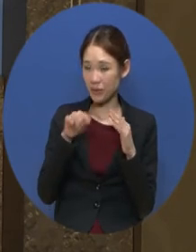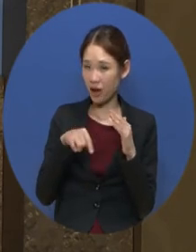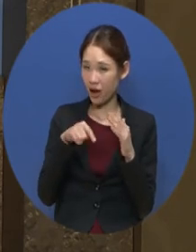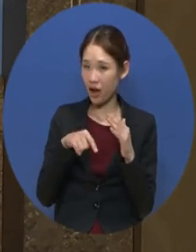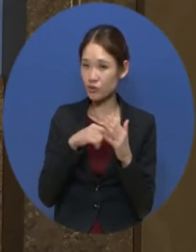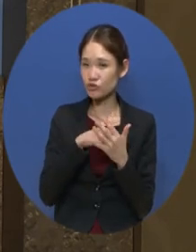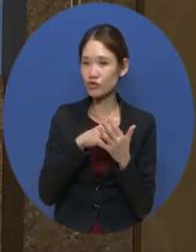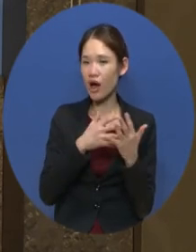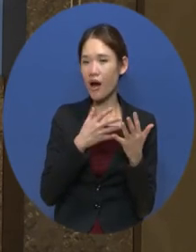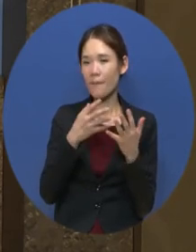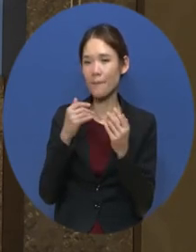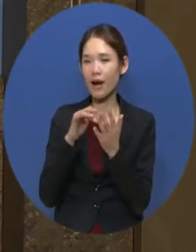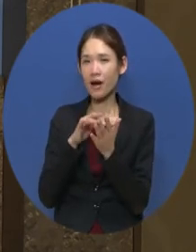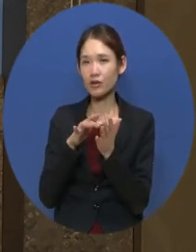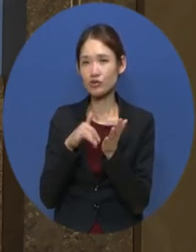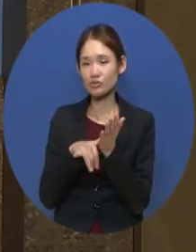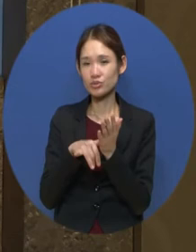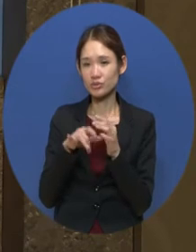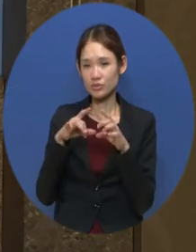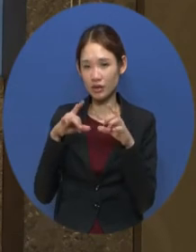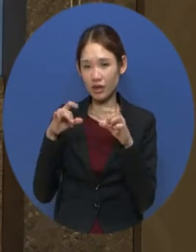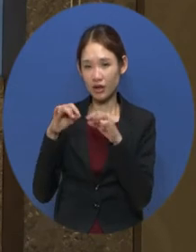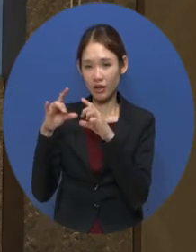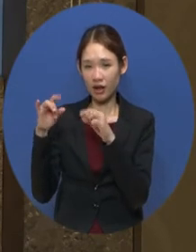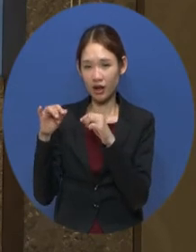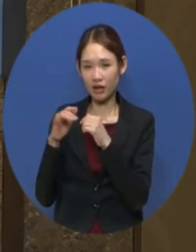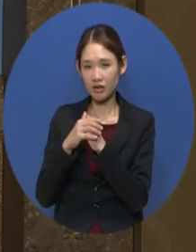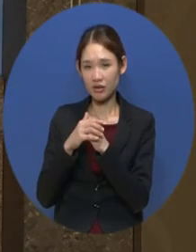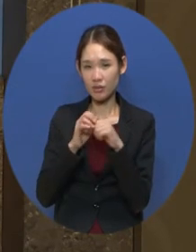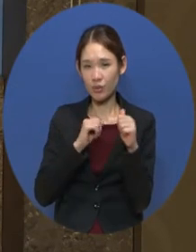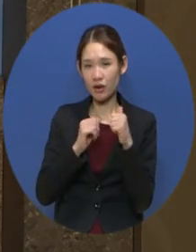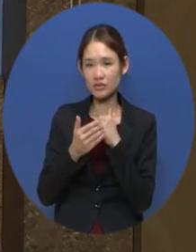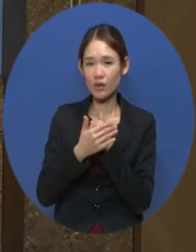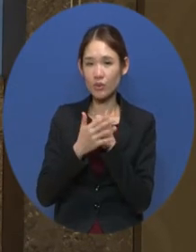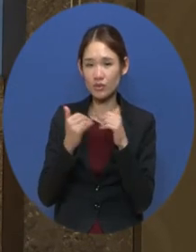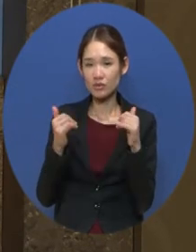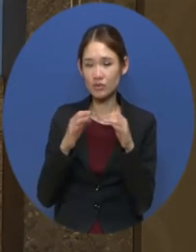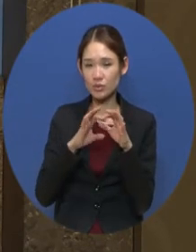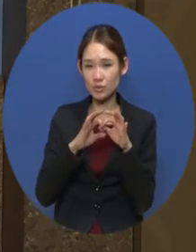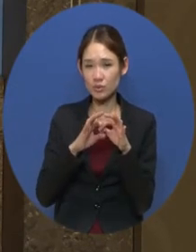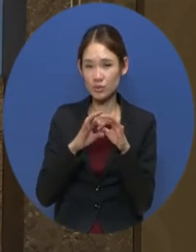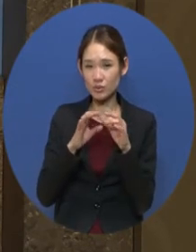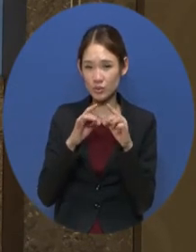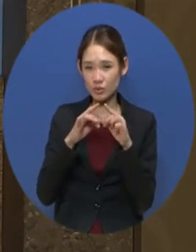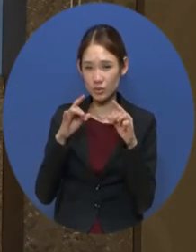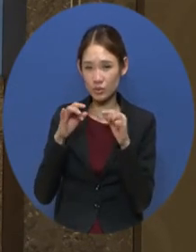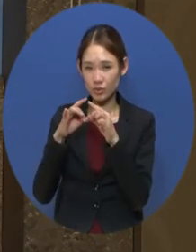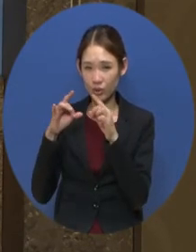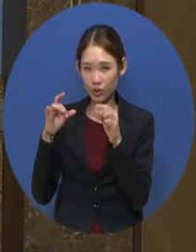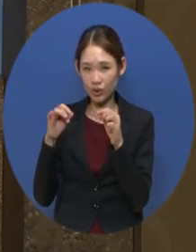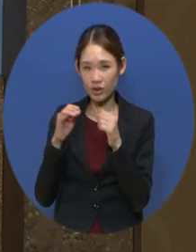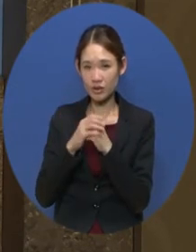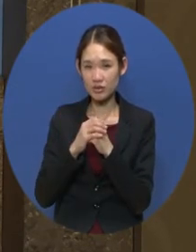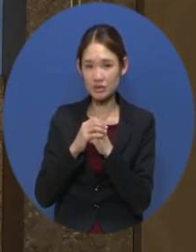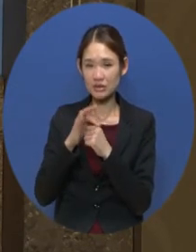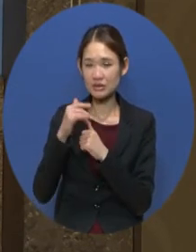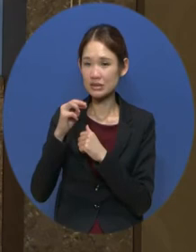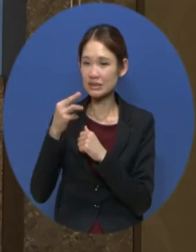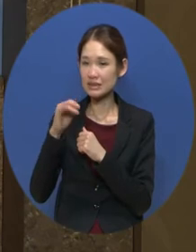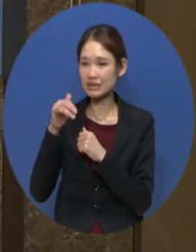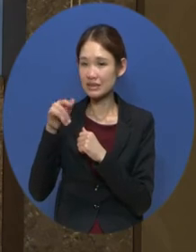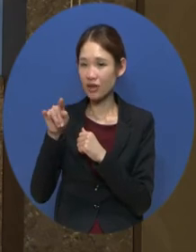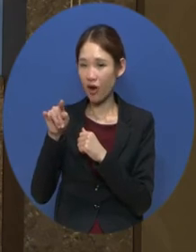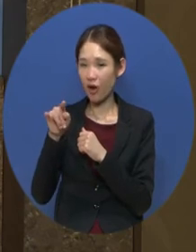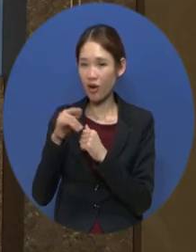되는 의약품 옆에다가 활동보조사님을 통해 가지고 이렇게 큐빅을 다 박아놨어요. 이렇게